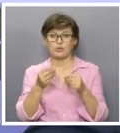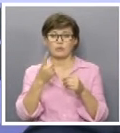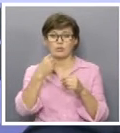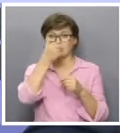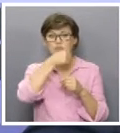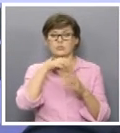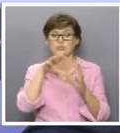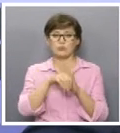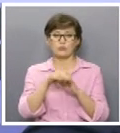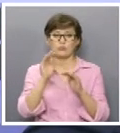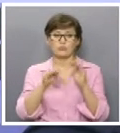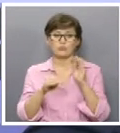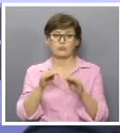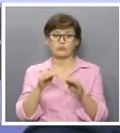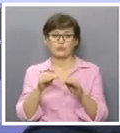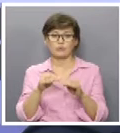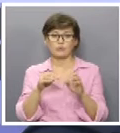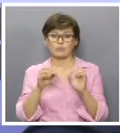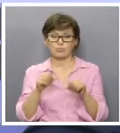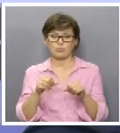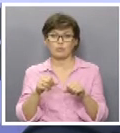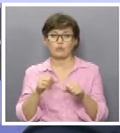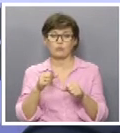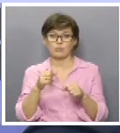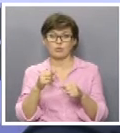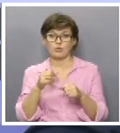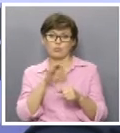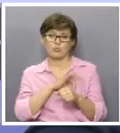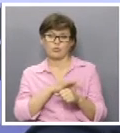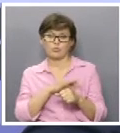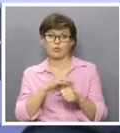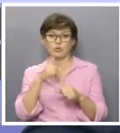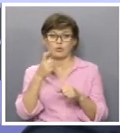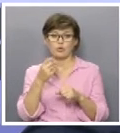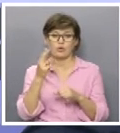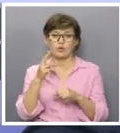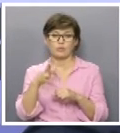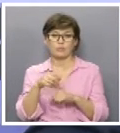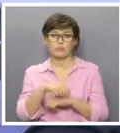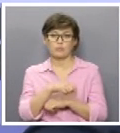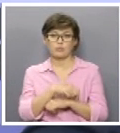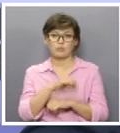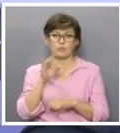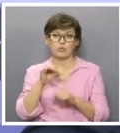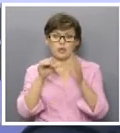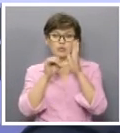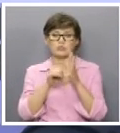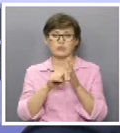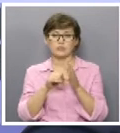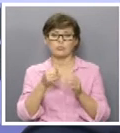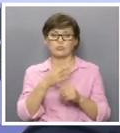ичинде осу койгон кондургуңузду актап алууга мүмкүндүгүңүз бар. Эгер 100 км жүрөтүн болсоңуз, онда типти 6 айдын ичинде